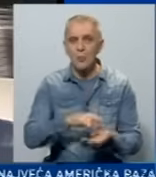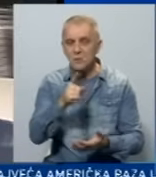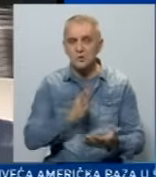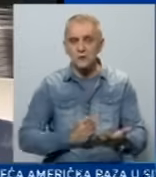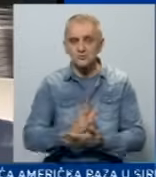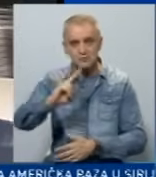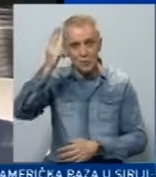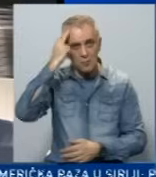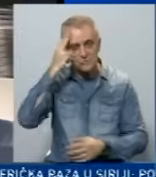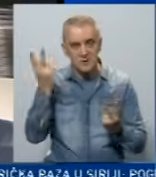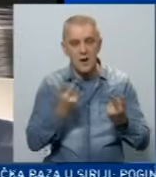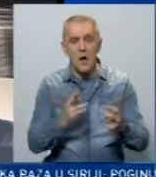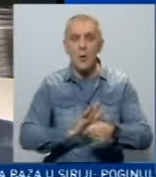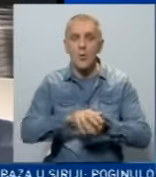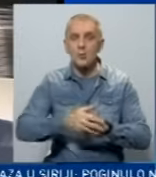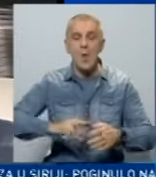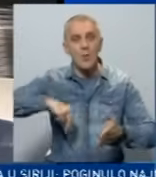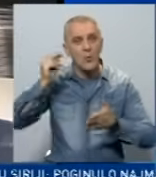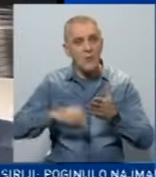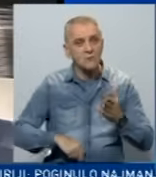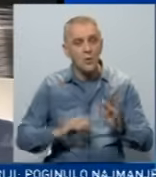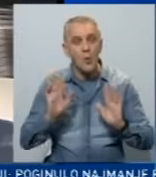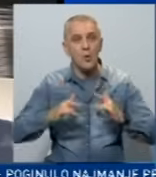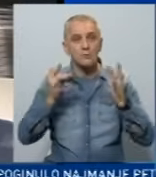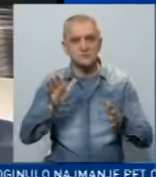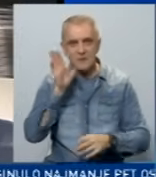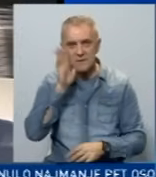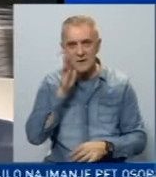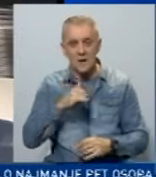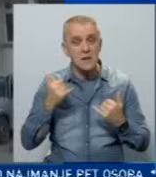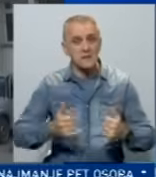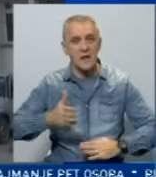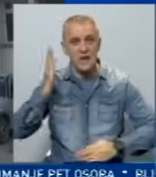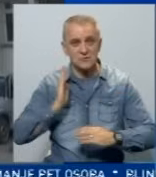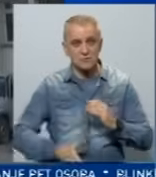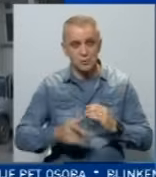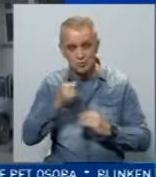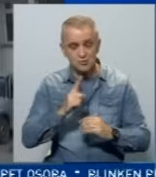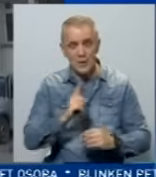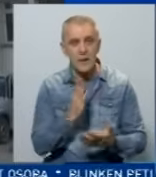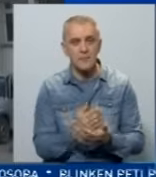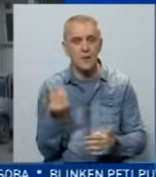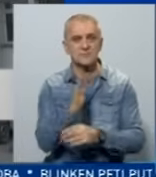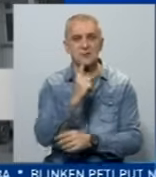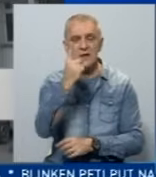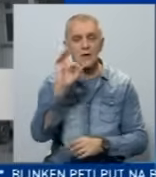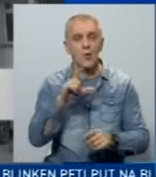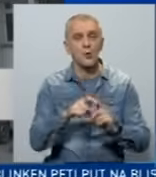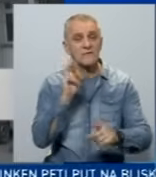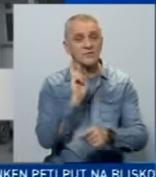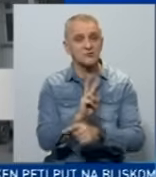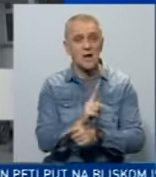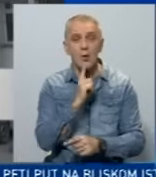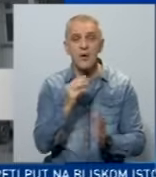zloupotrebu položaja u slučaju poznatom kao korona ugovori odložen je za petak. Na današnjem ročištu nije bio prisutan jedan